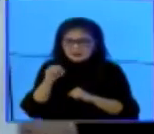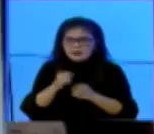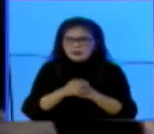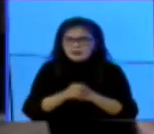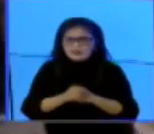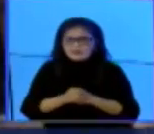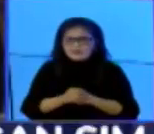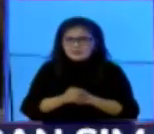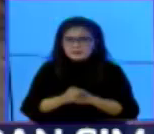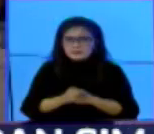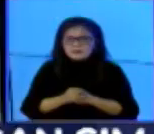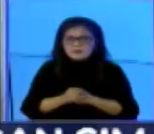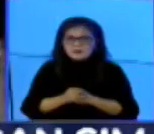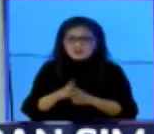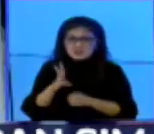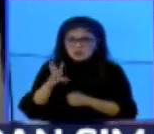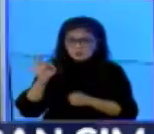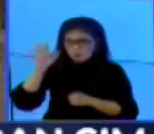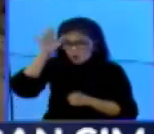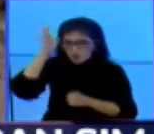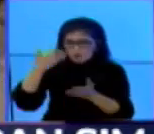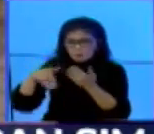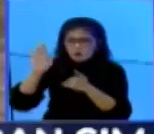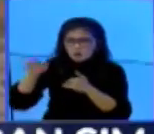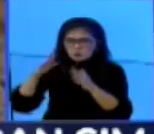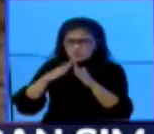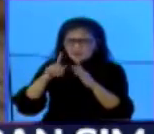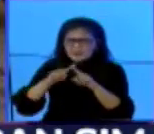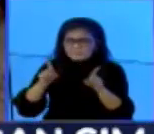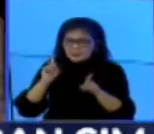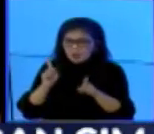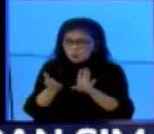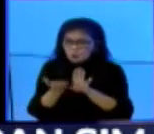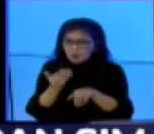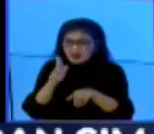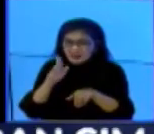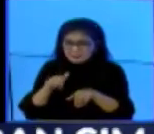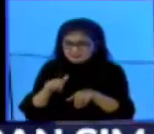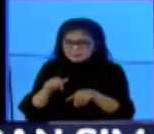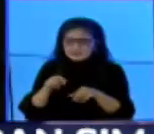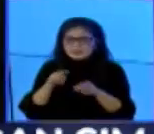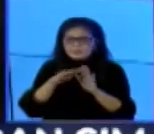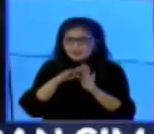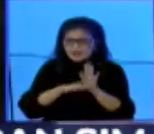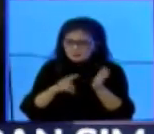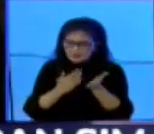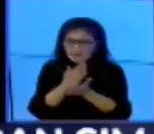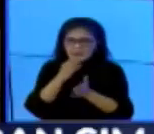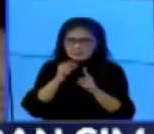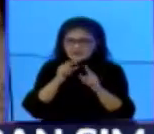Setelah diberikan pengarahan, ke-30 warga ini pun dipulangkan. Namun, jika kedapatan melakukan pelanggaran aturan PSBB kembali, akan dijerat